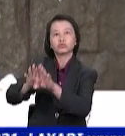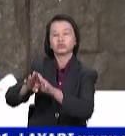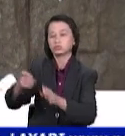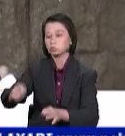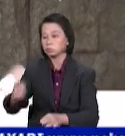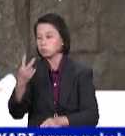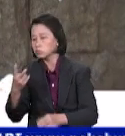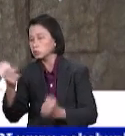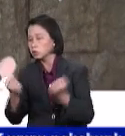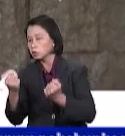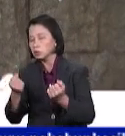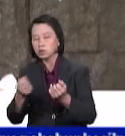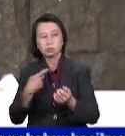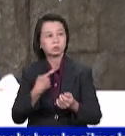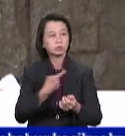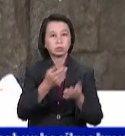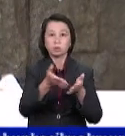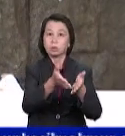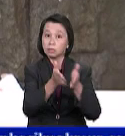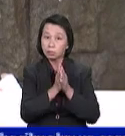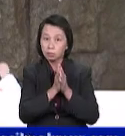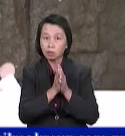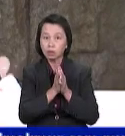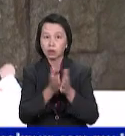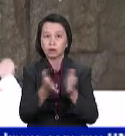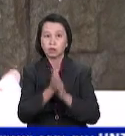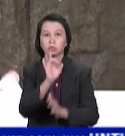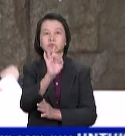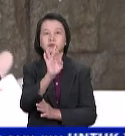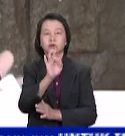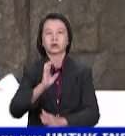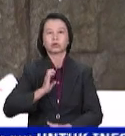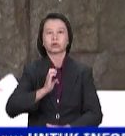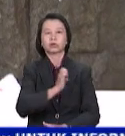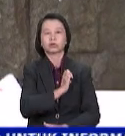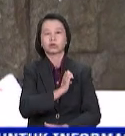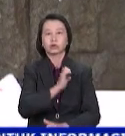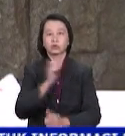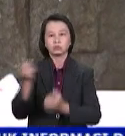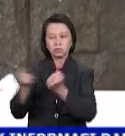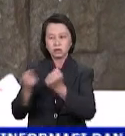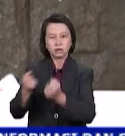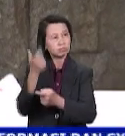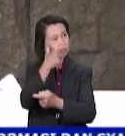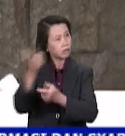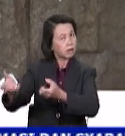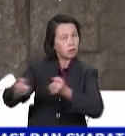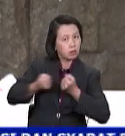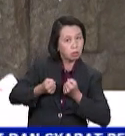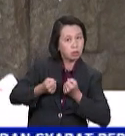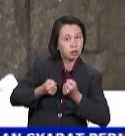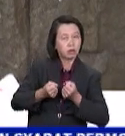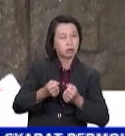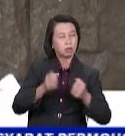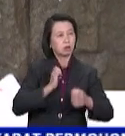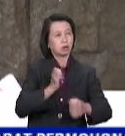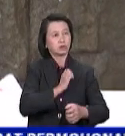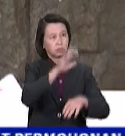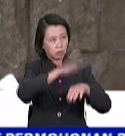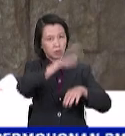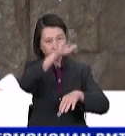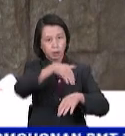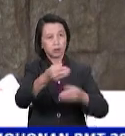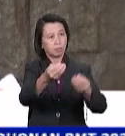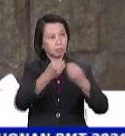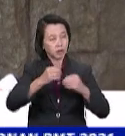Dan kita mohon kepada salah satu esko yang tidak memulangkan kenderaan tadi supaya datang